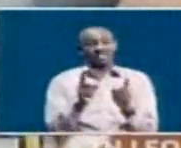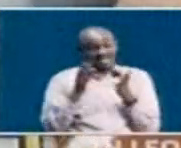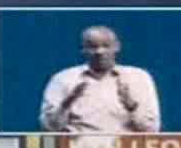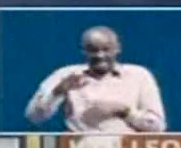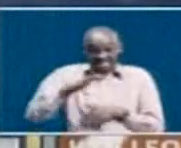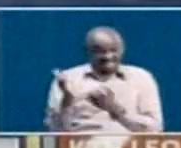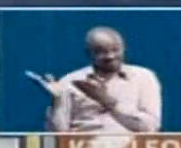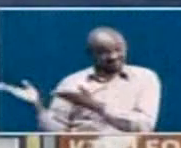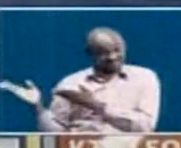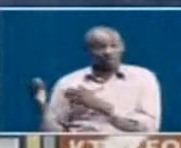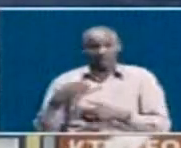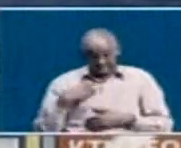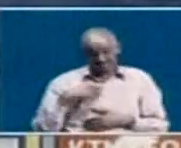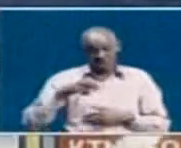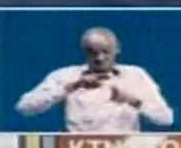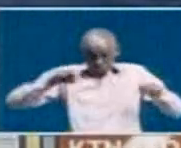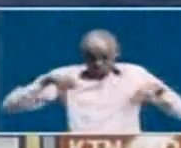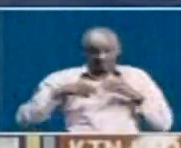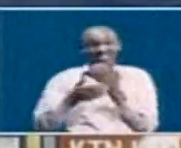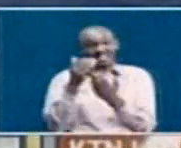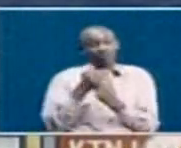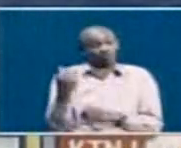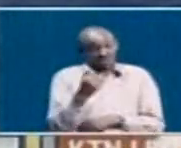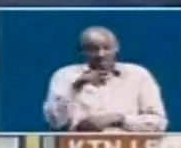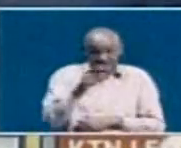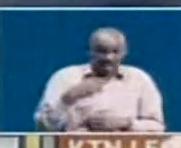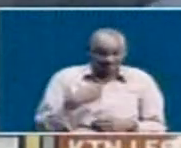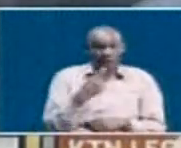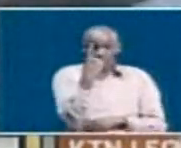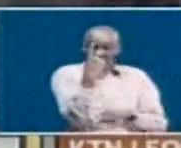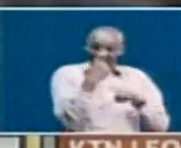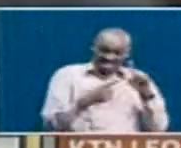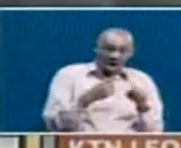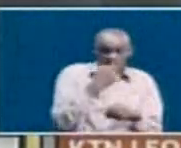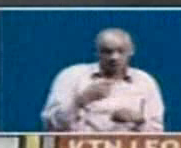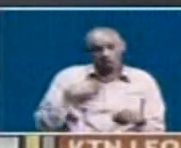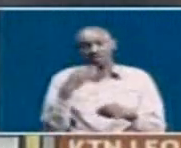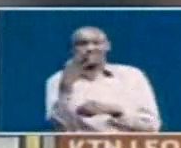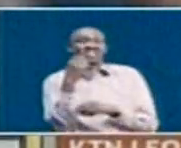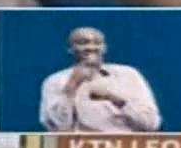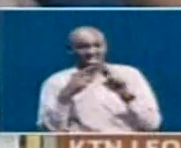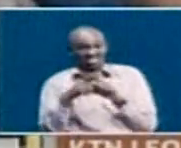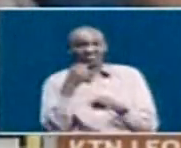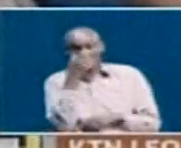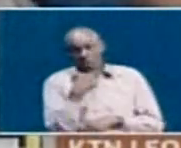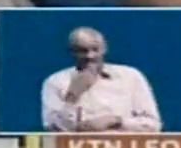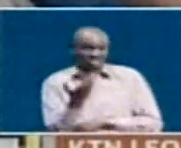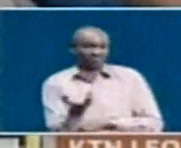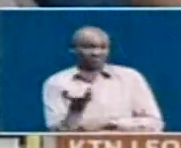Katika eneo hili ni chumba cha kulea watoto wa wafungwa walio na umri wa kati ya mwaka mmoja na miaka mitatu.